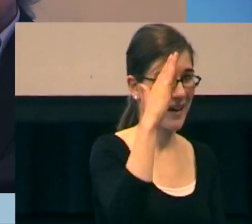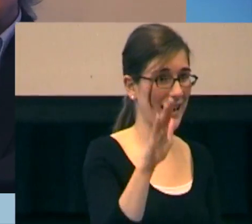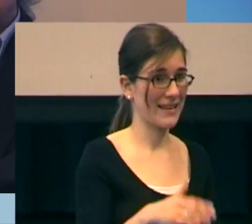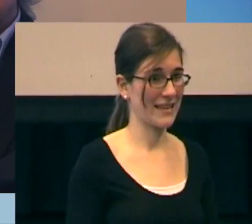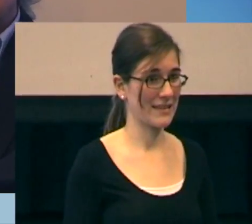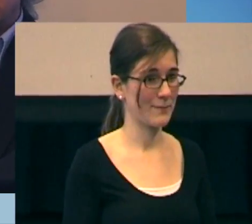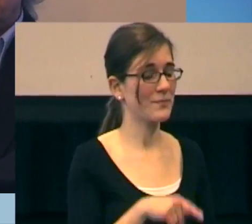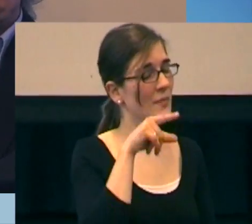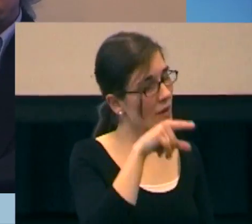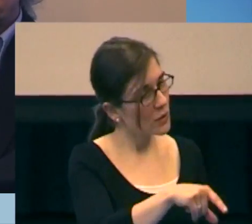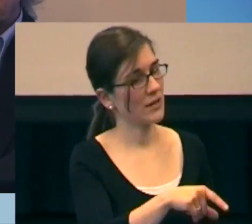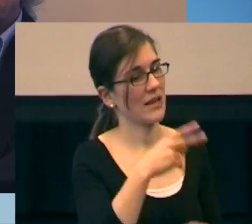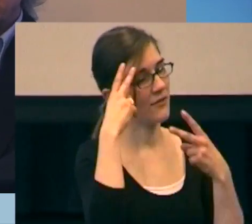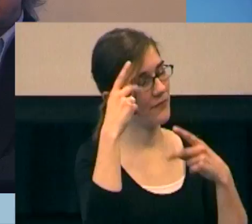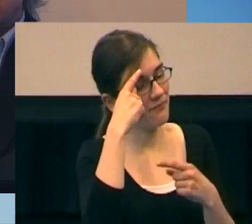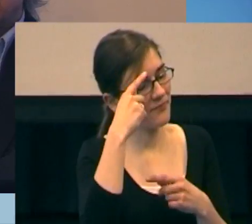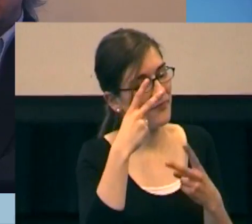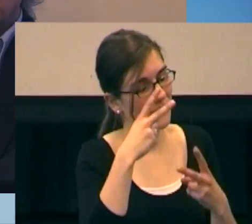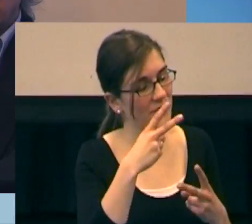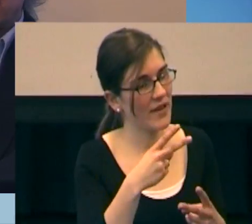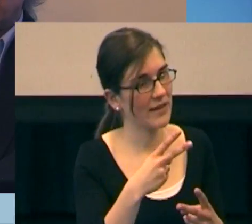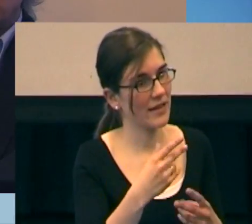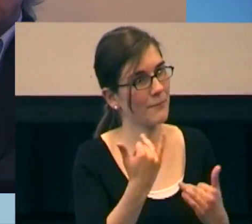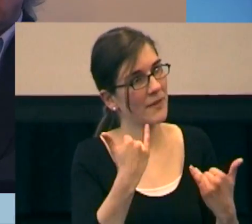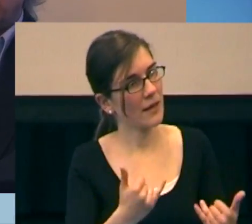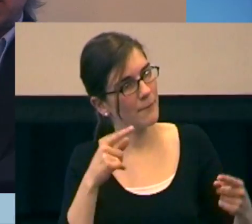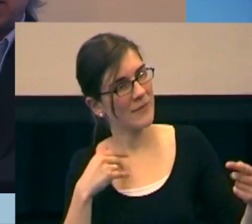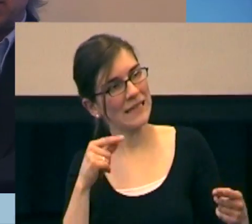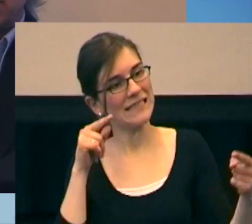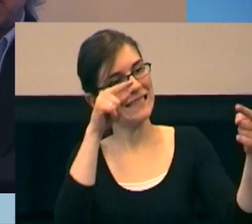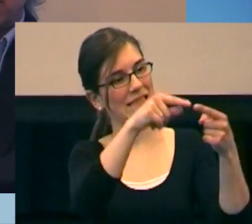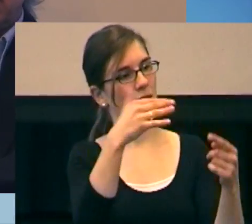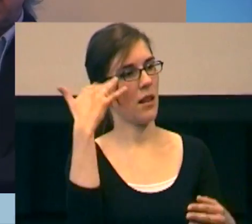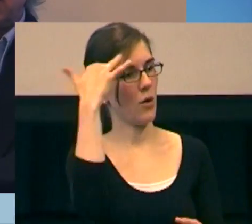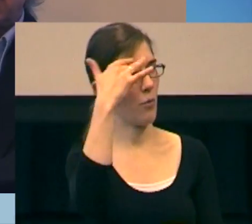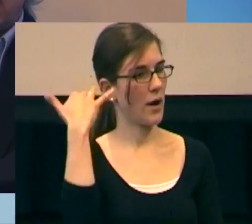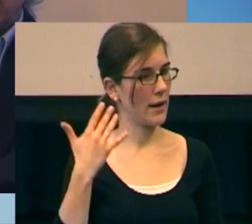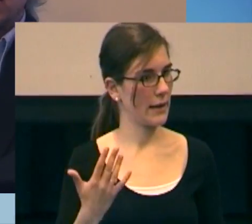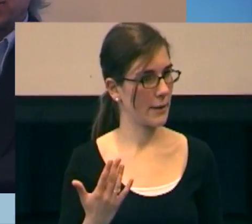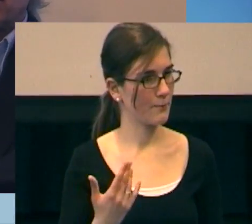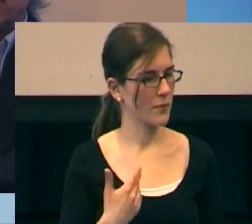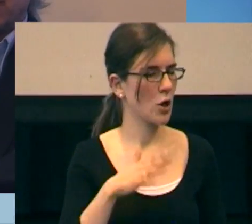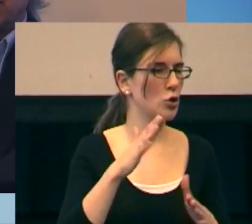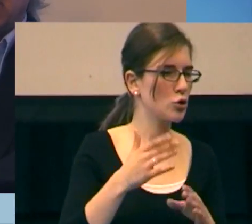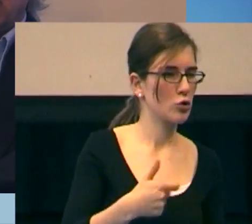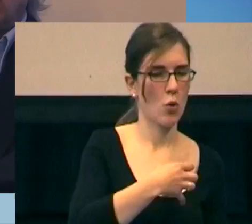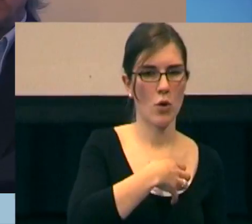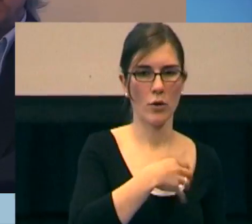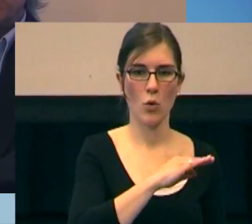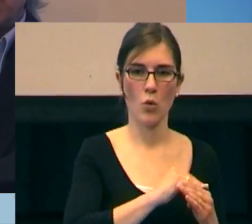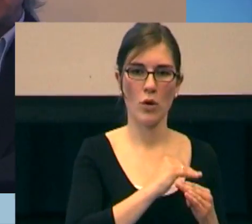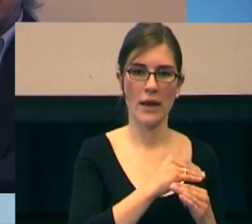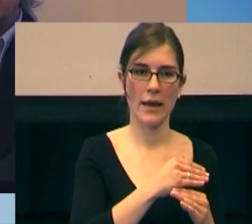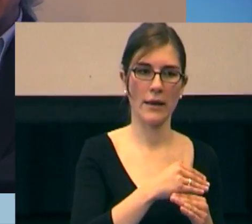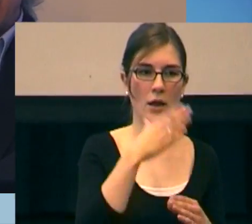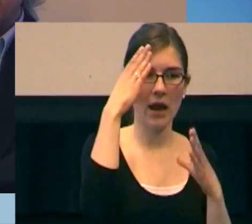wissen das wird ein Ziel sein was jetzt in der Grundlagenforschung unter anderem in der Martini Klinik in Hamburg durchgeführt werden wird und